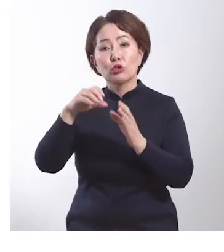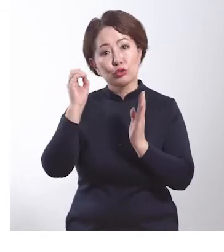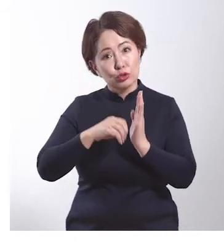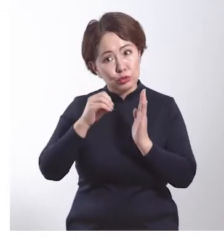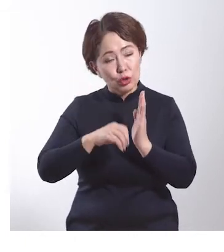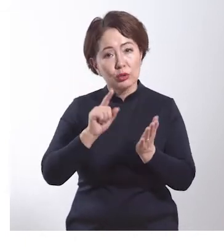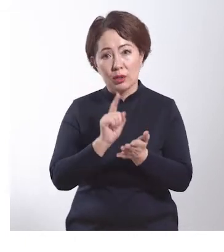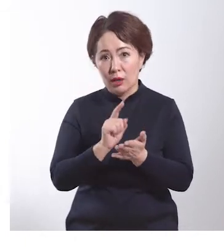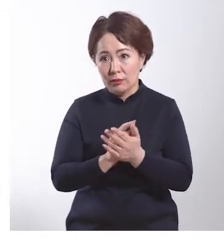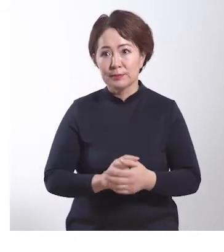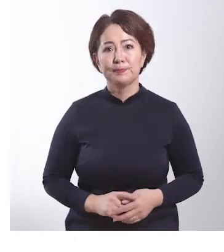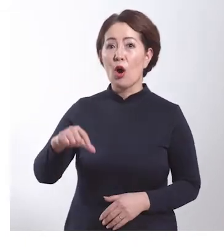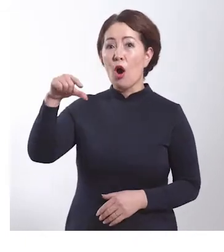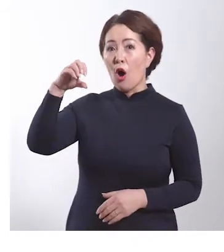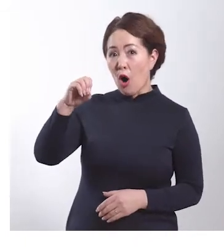ёстой.